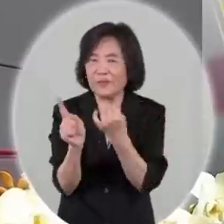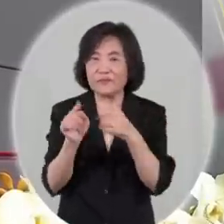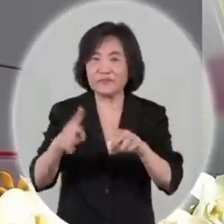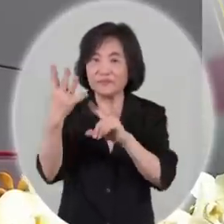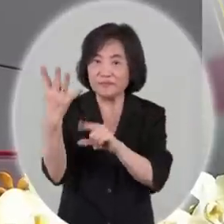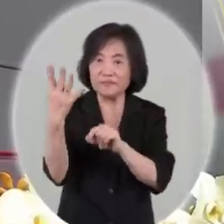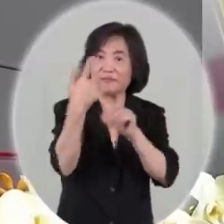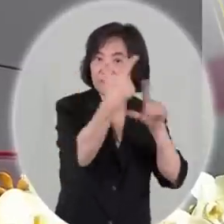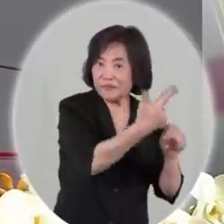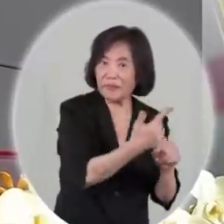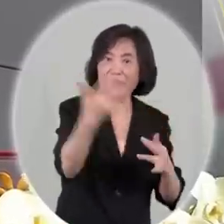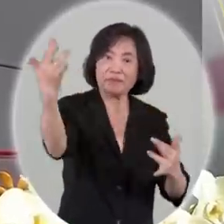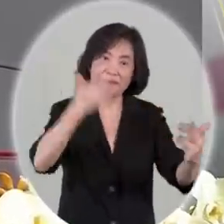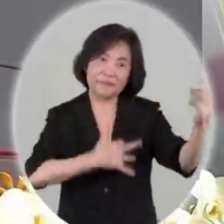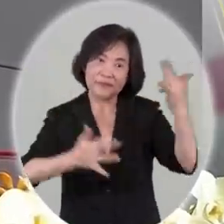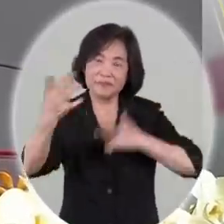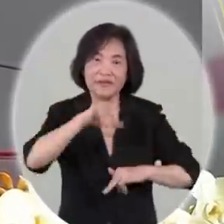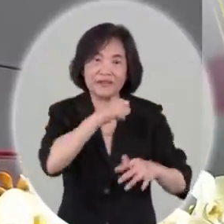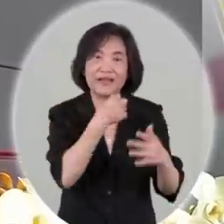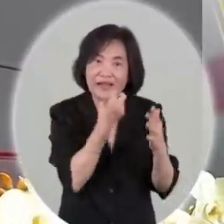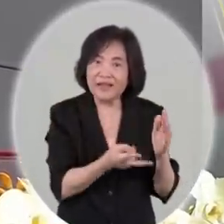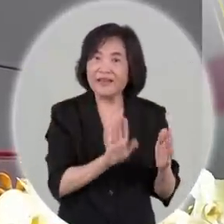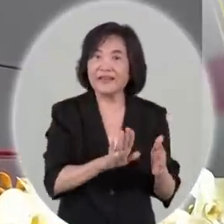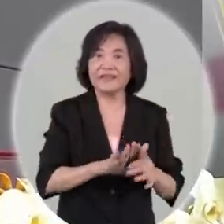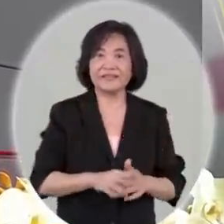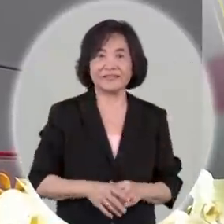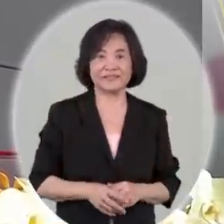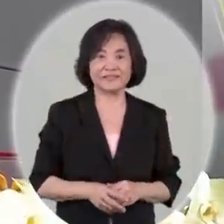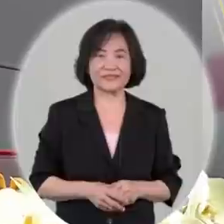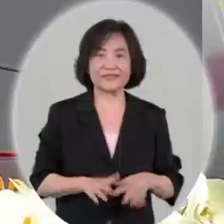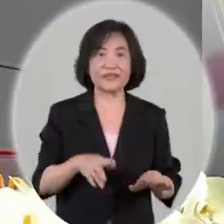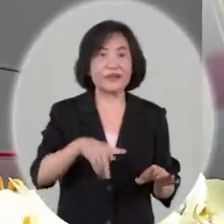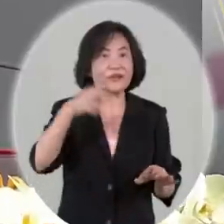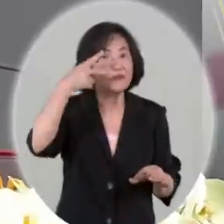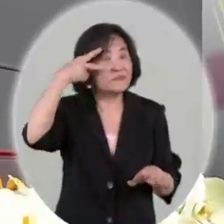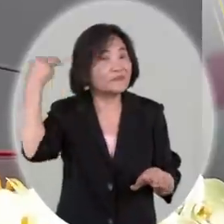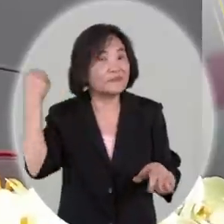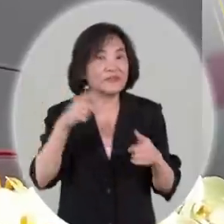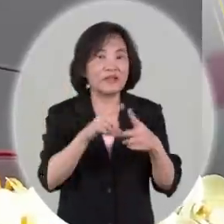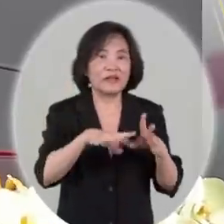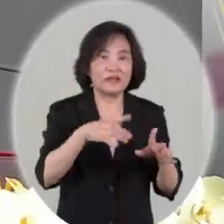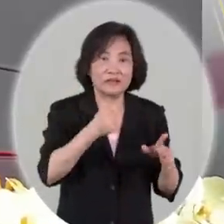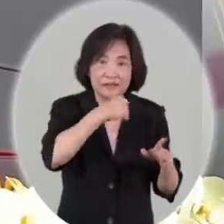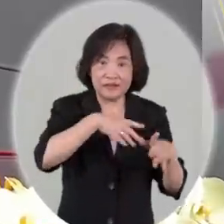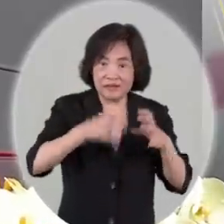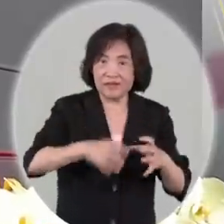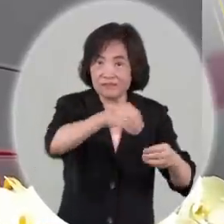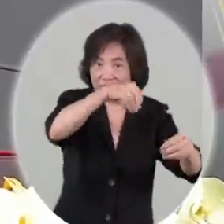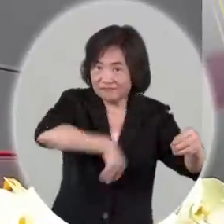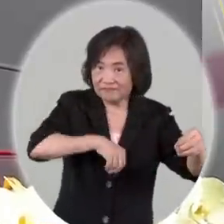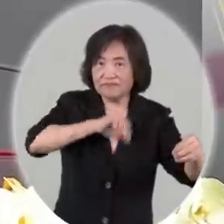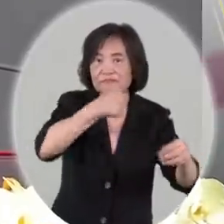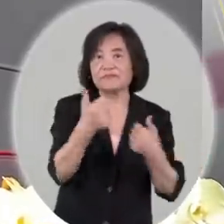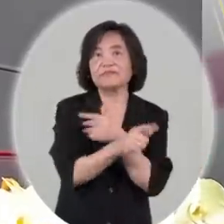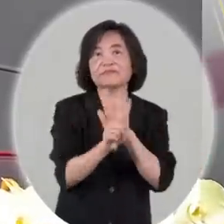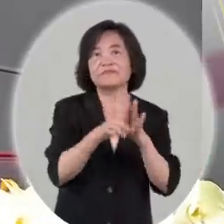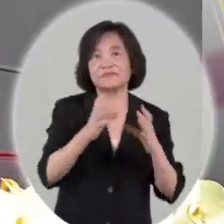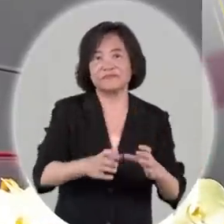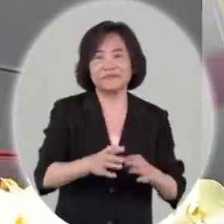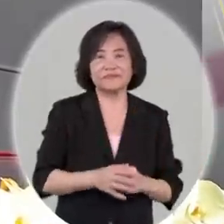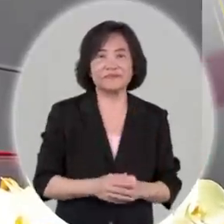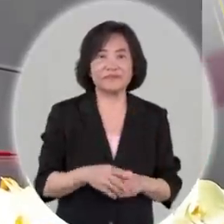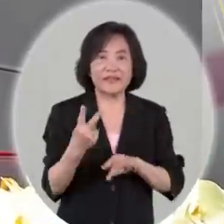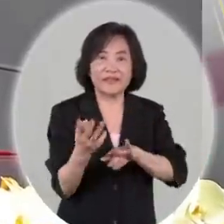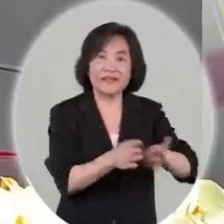及6月相继访问台湾，立陶宛同意设立驻立陶宛台湾代表处。另